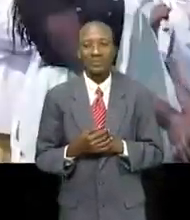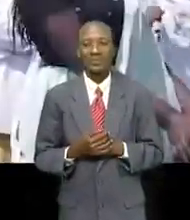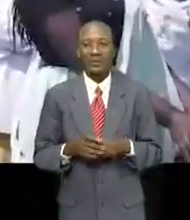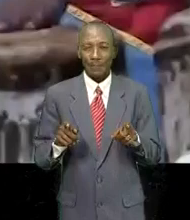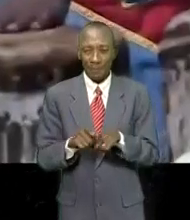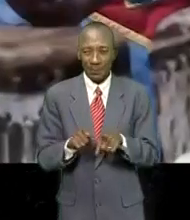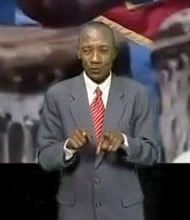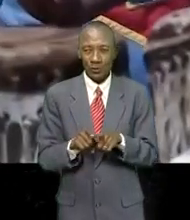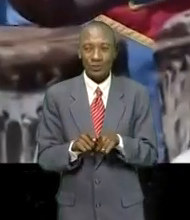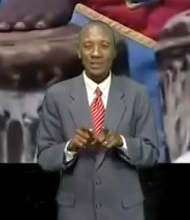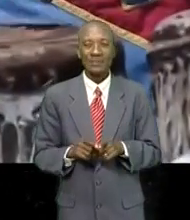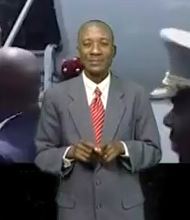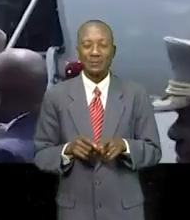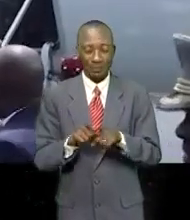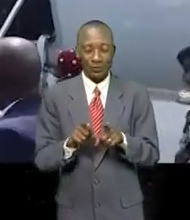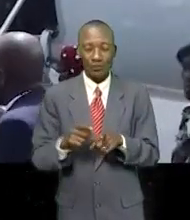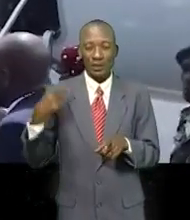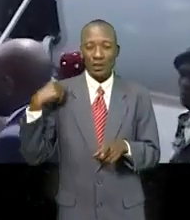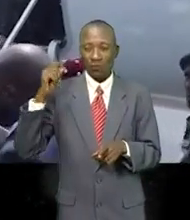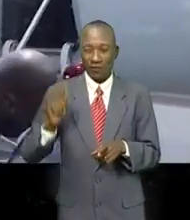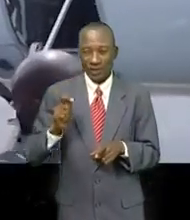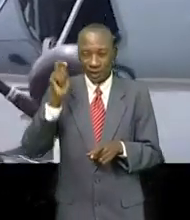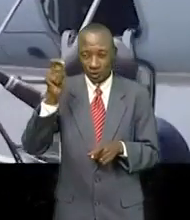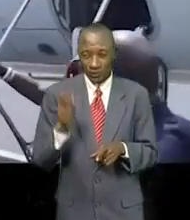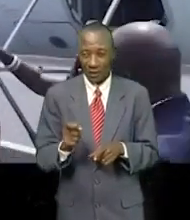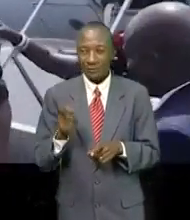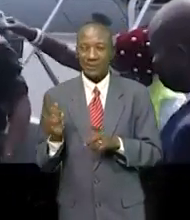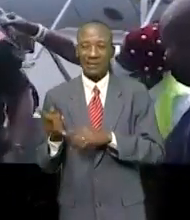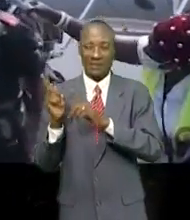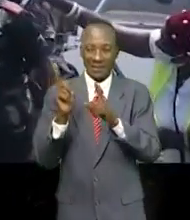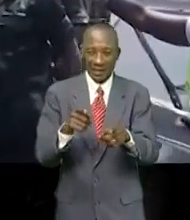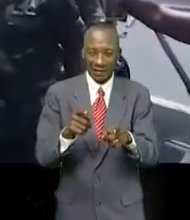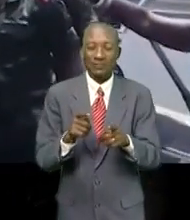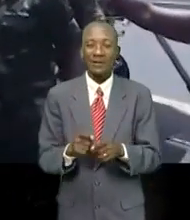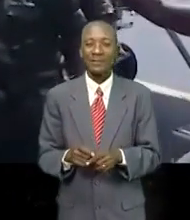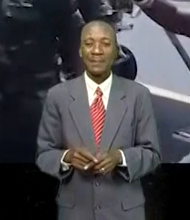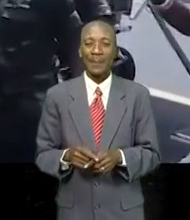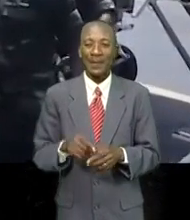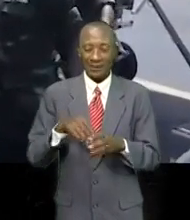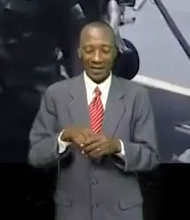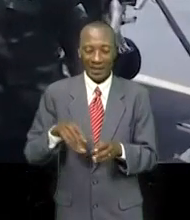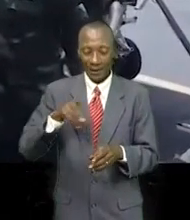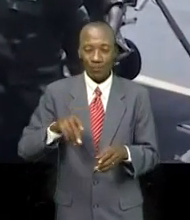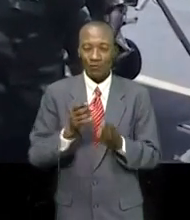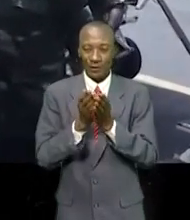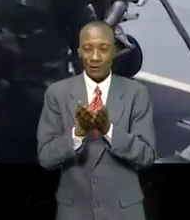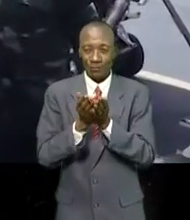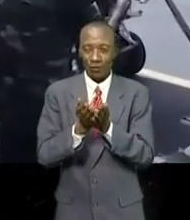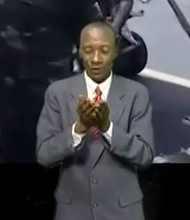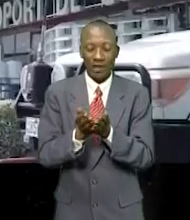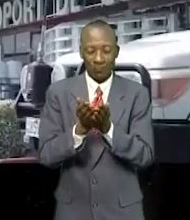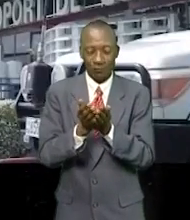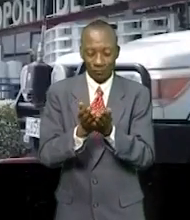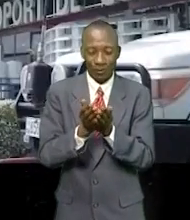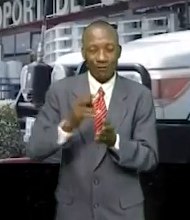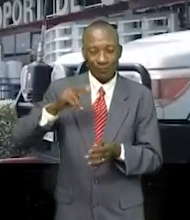spectacle vécu lors de l'arrivée du gouverneur militaire, le général Constant Dima Kogba, et du vice-gouverneur, le commissaire divisionnaire Rumi Ekuka